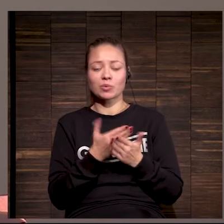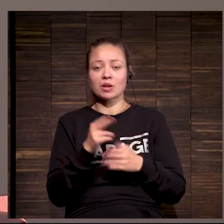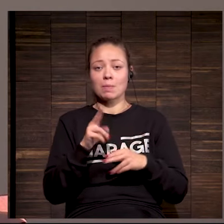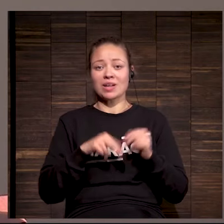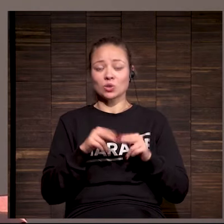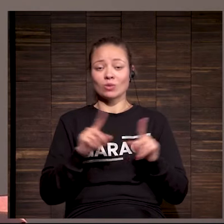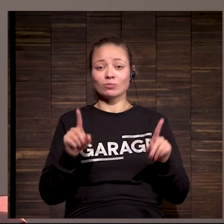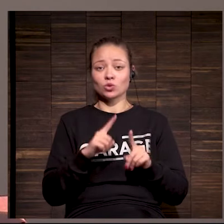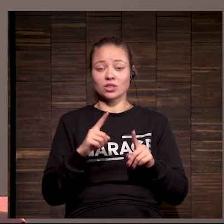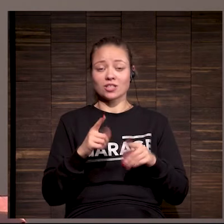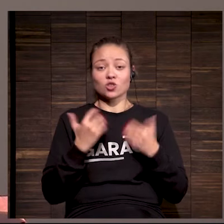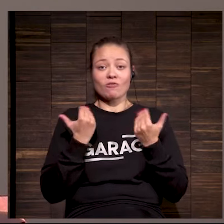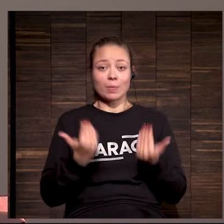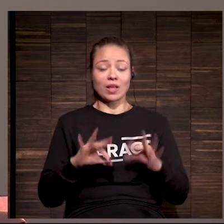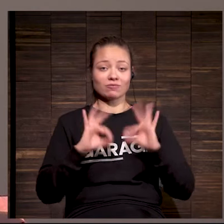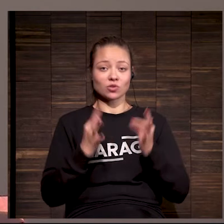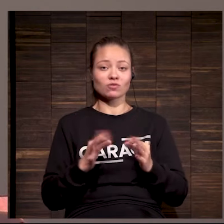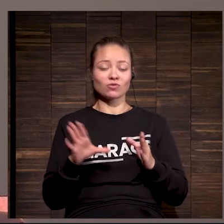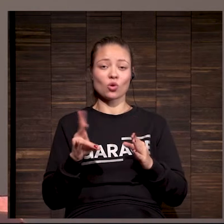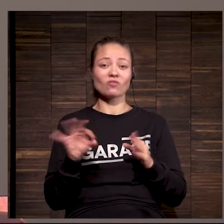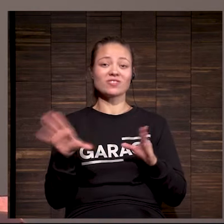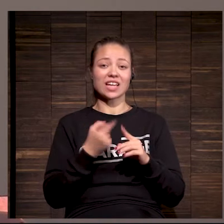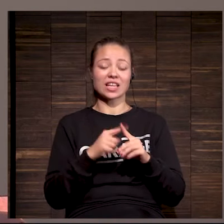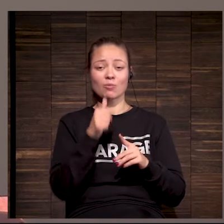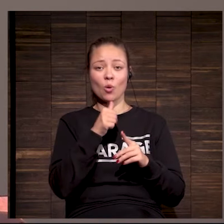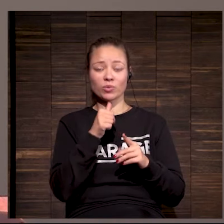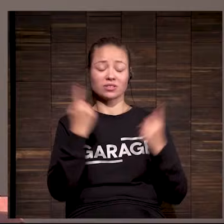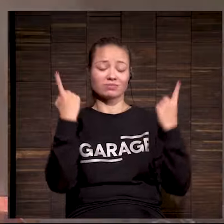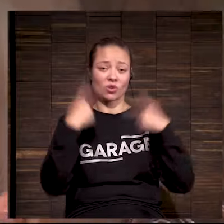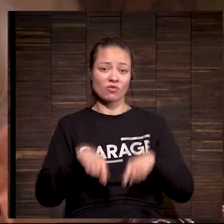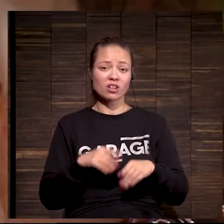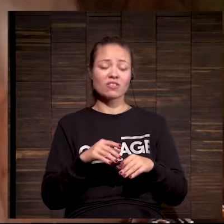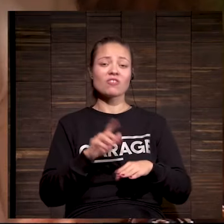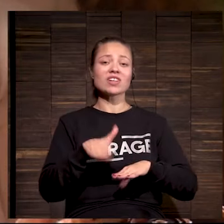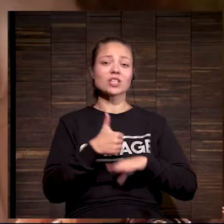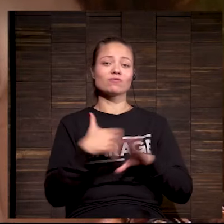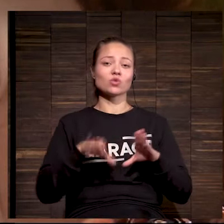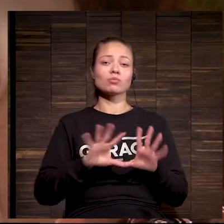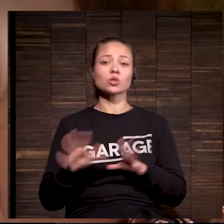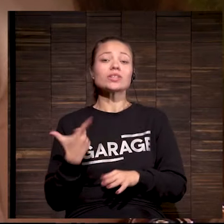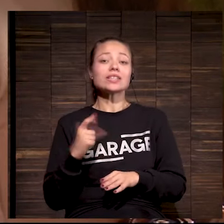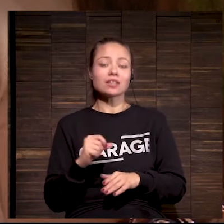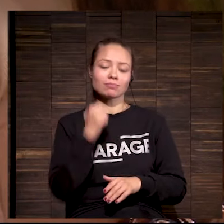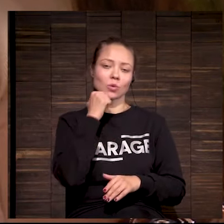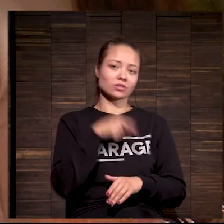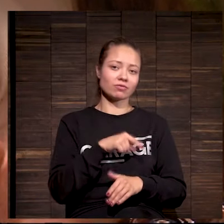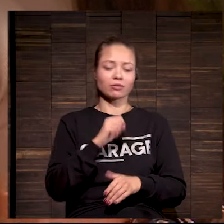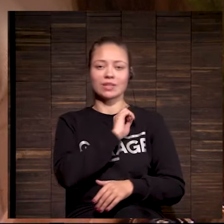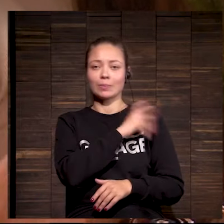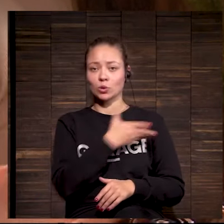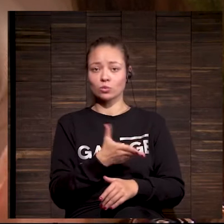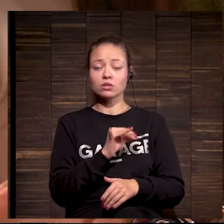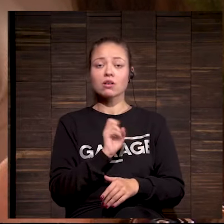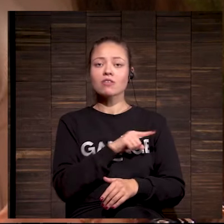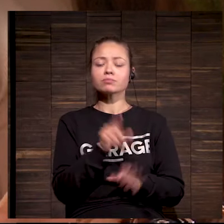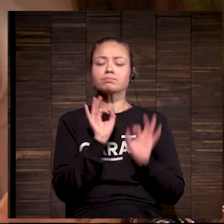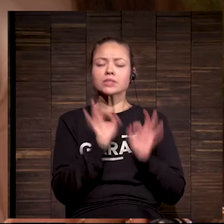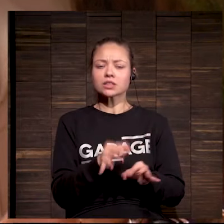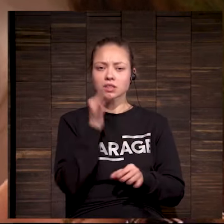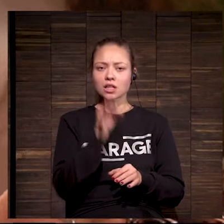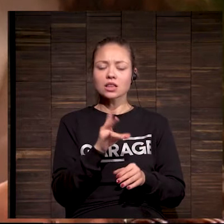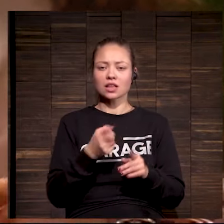все эти попытки провалились в основном все происходит в москве и в санкт-петербурге и как вы правильно сказали на такие